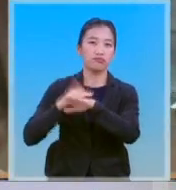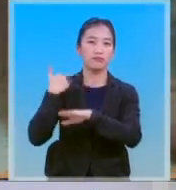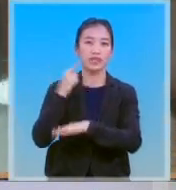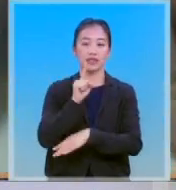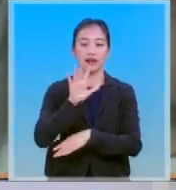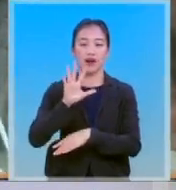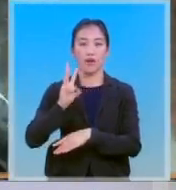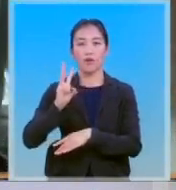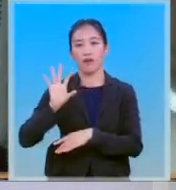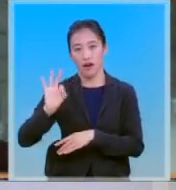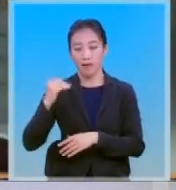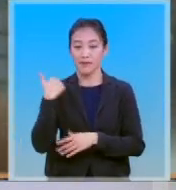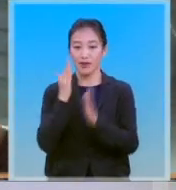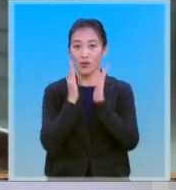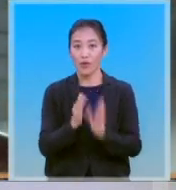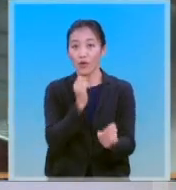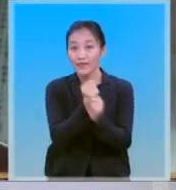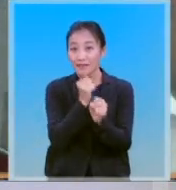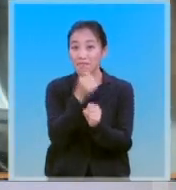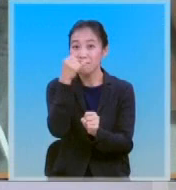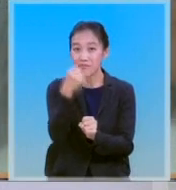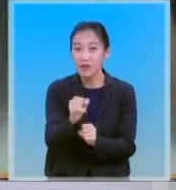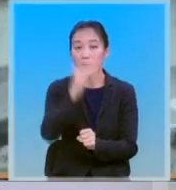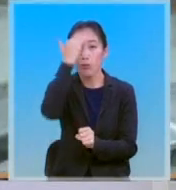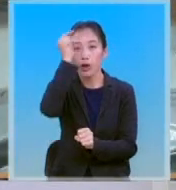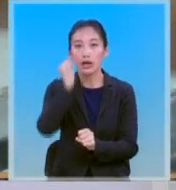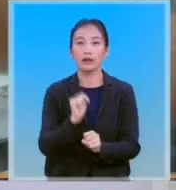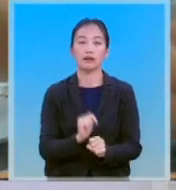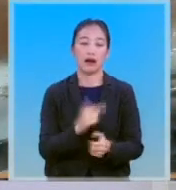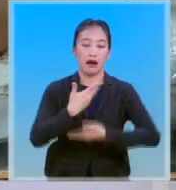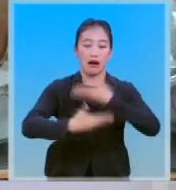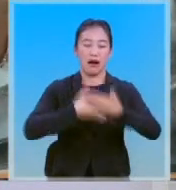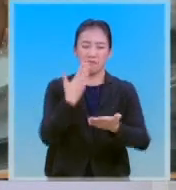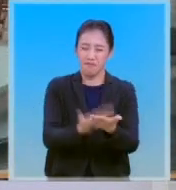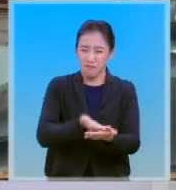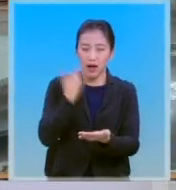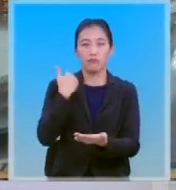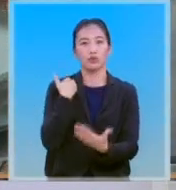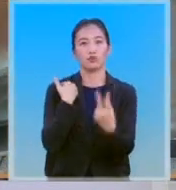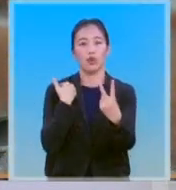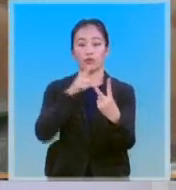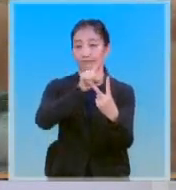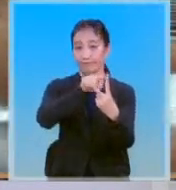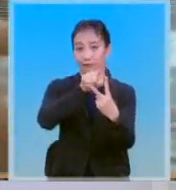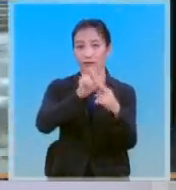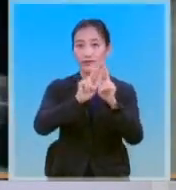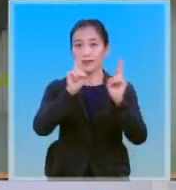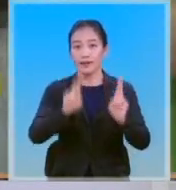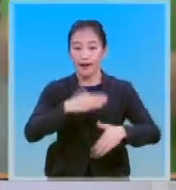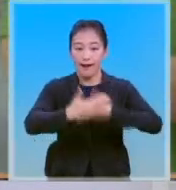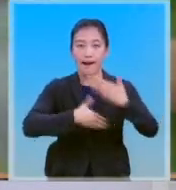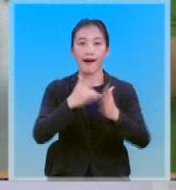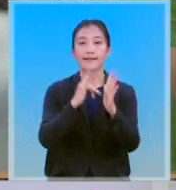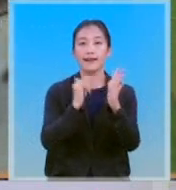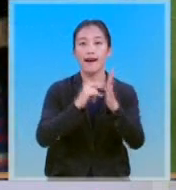ดำเนินคดีผู้จำหน่ายหน้ากากอนามัยราคาแพงเกินจริง2รายด้วยกันร้านแรกเป็นร้านขายยาดูดอ